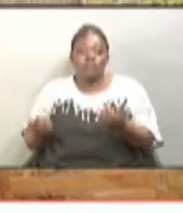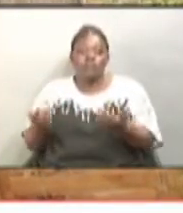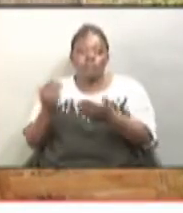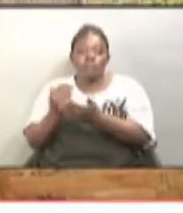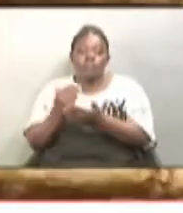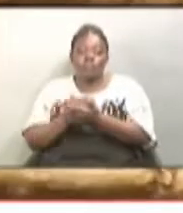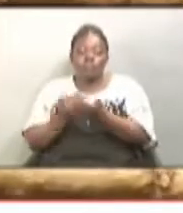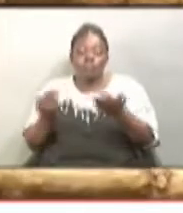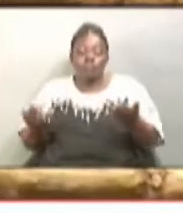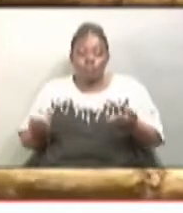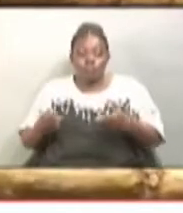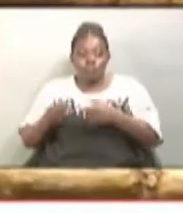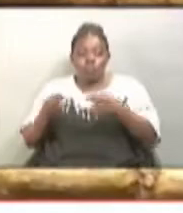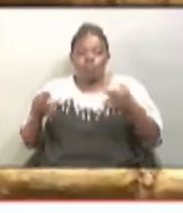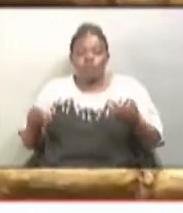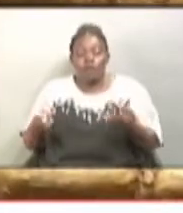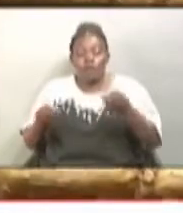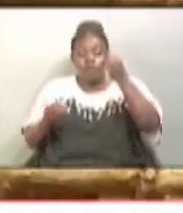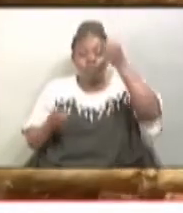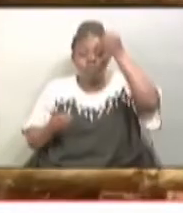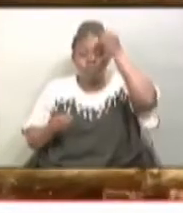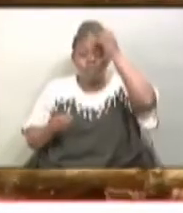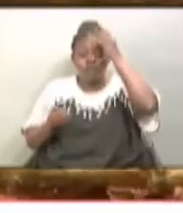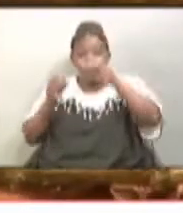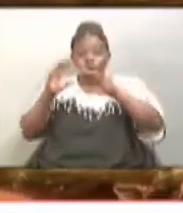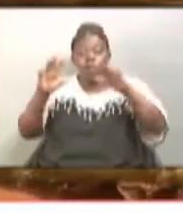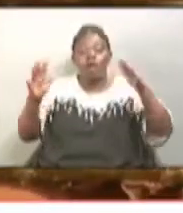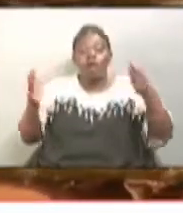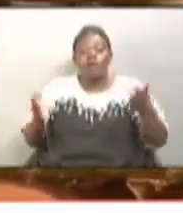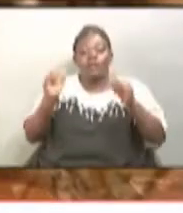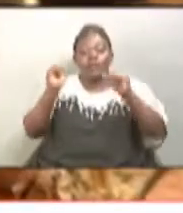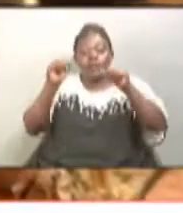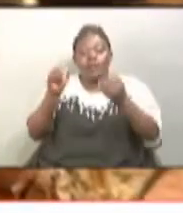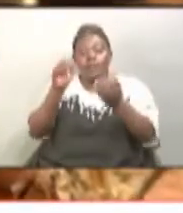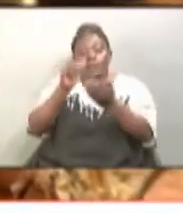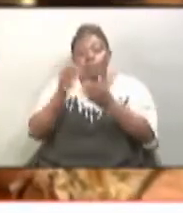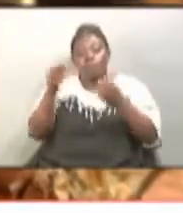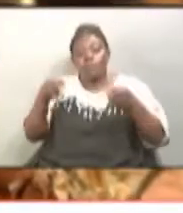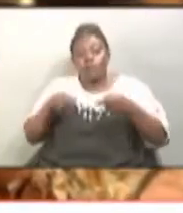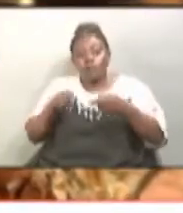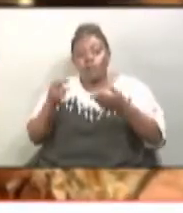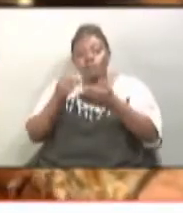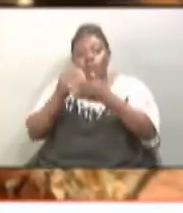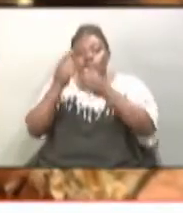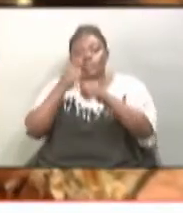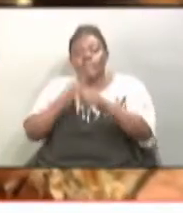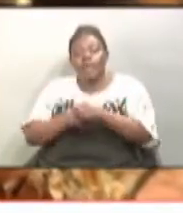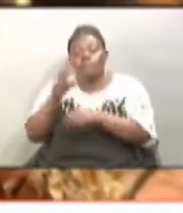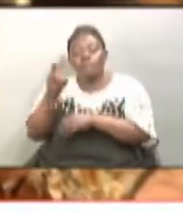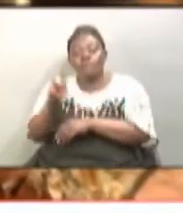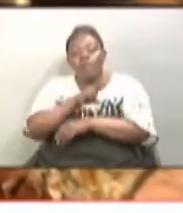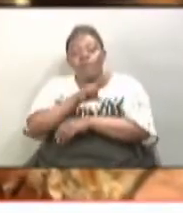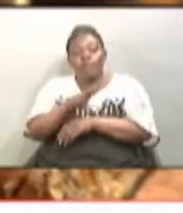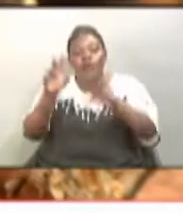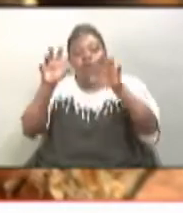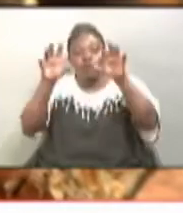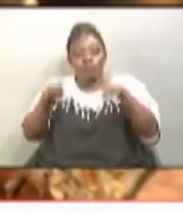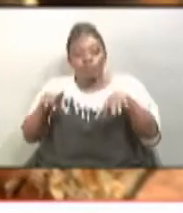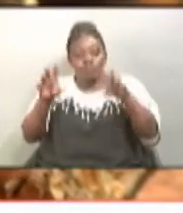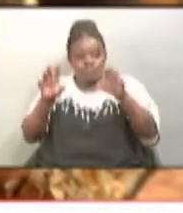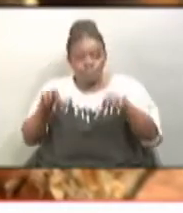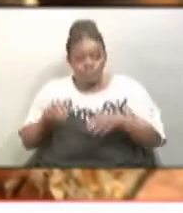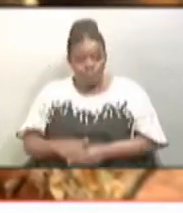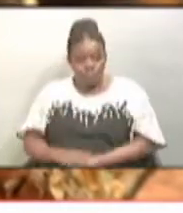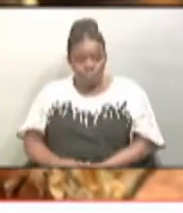okubeera embisi, bayiya we bayinzanga okutereka enku zaabwe okubayamba mu biseera ng'ebyo.